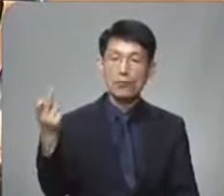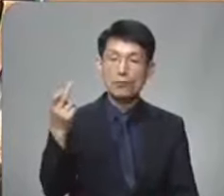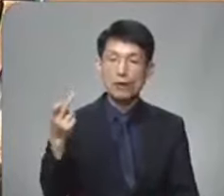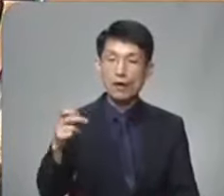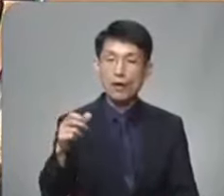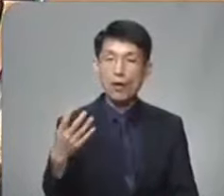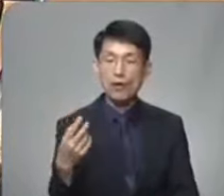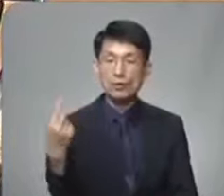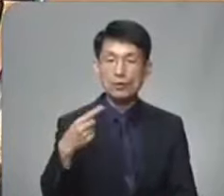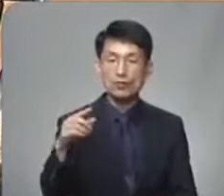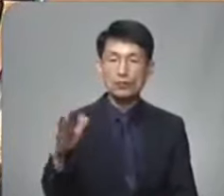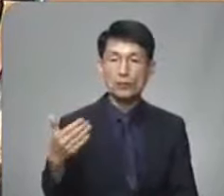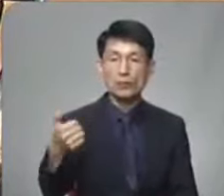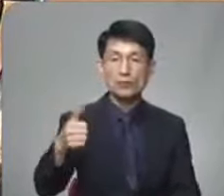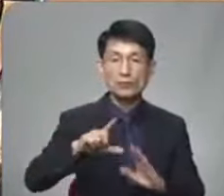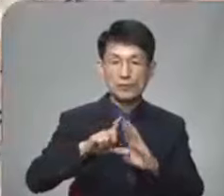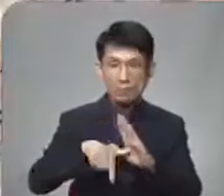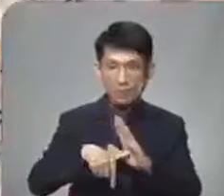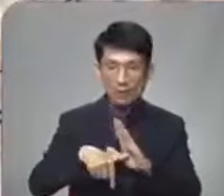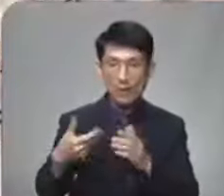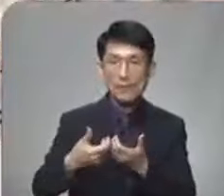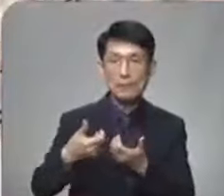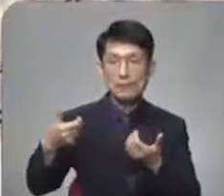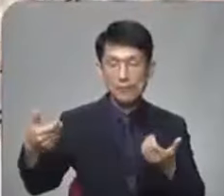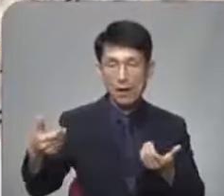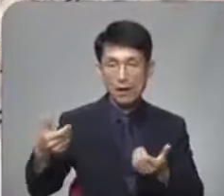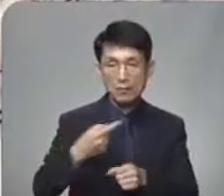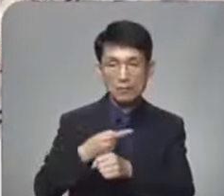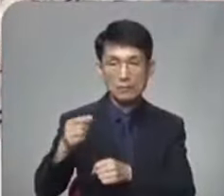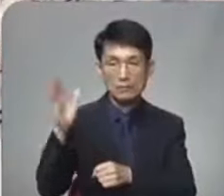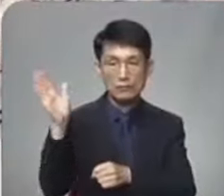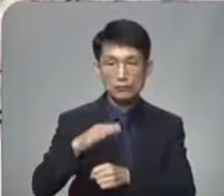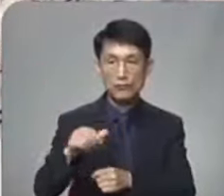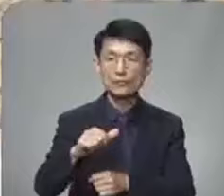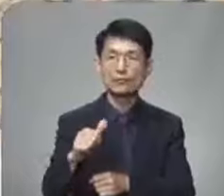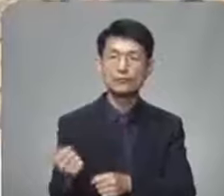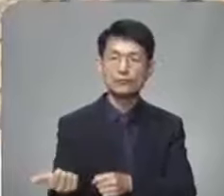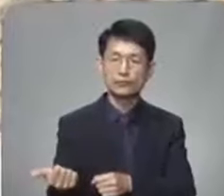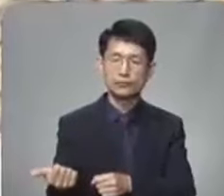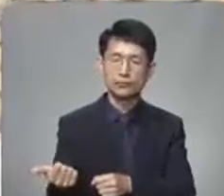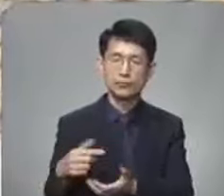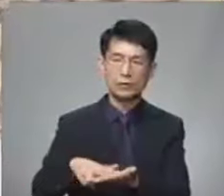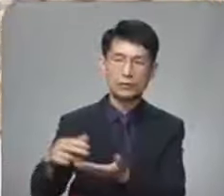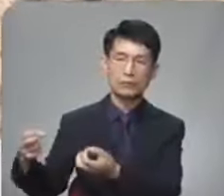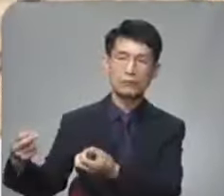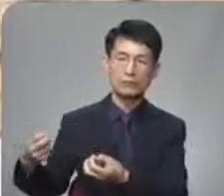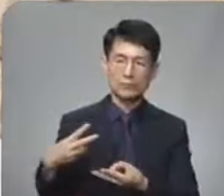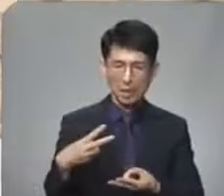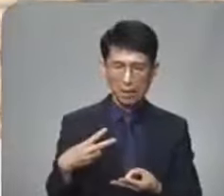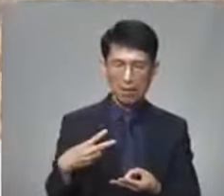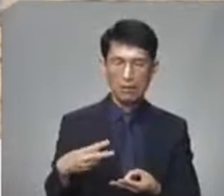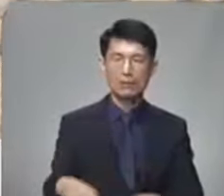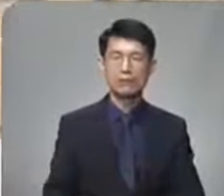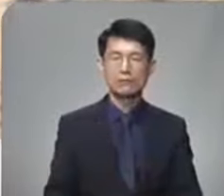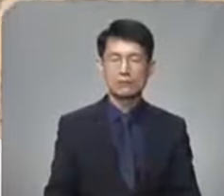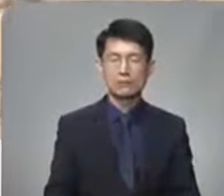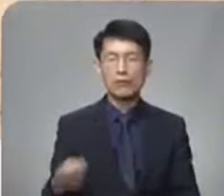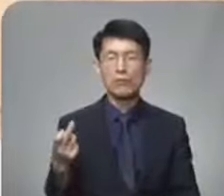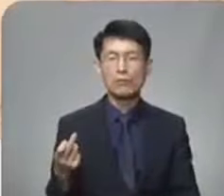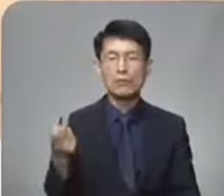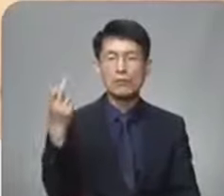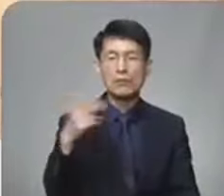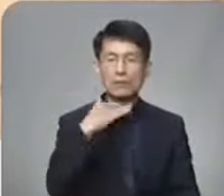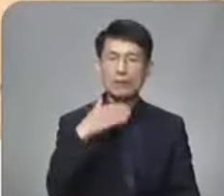시작된 1950년 그리고 불과 1년 뒤 오의 전사통지서 날아들었 당시 오빠의